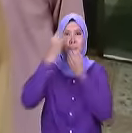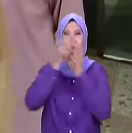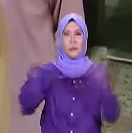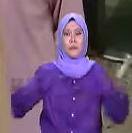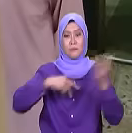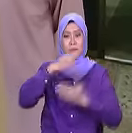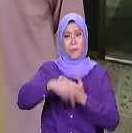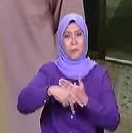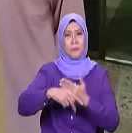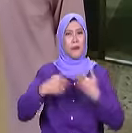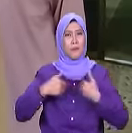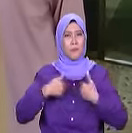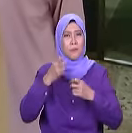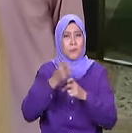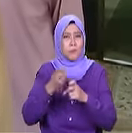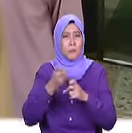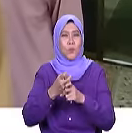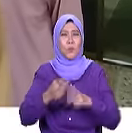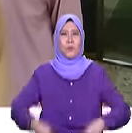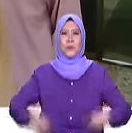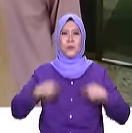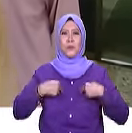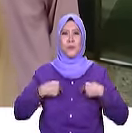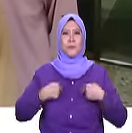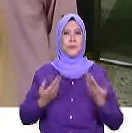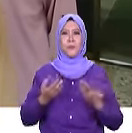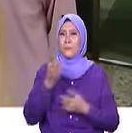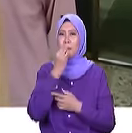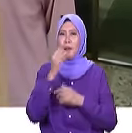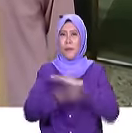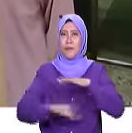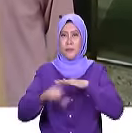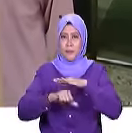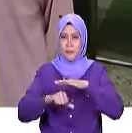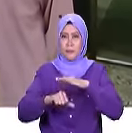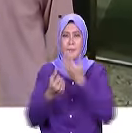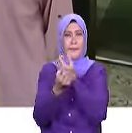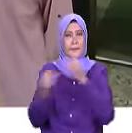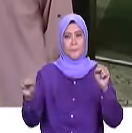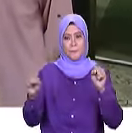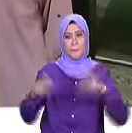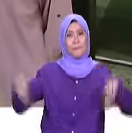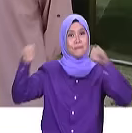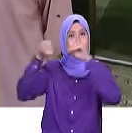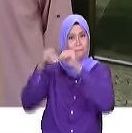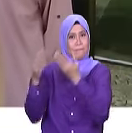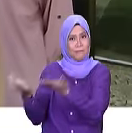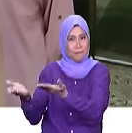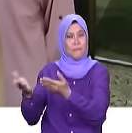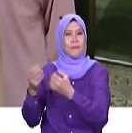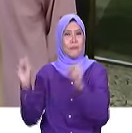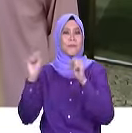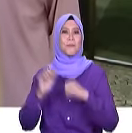program dan siapa yang ada kesusahan barang makanan asas, memang pihak masjid sediakan. Dan selain daripada